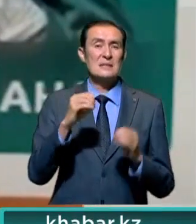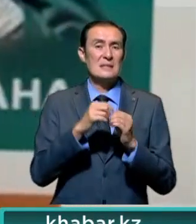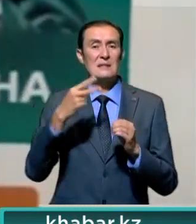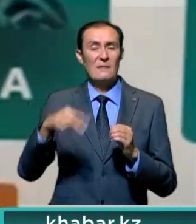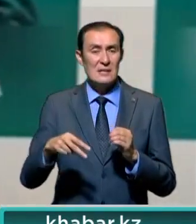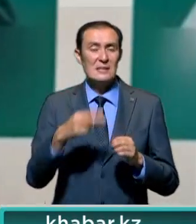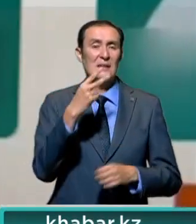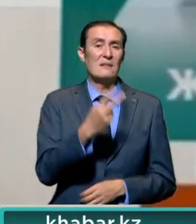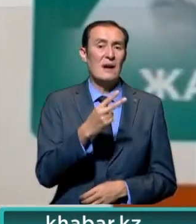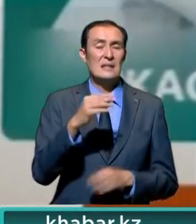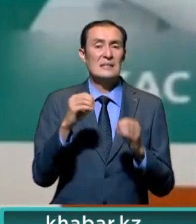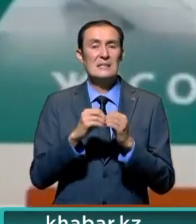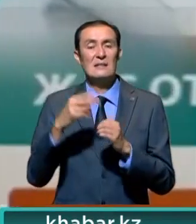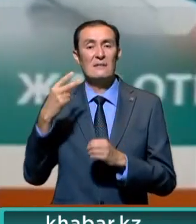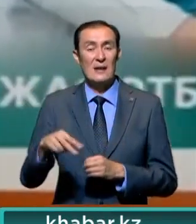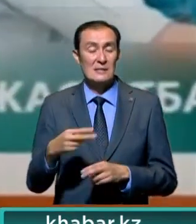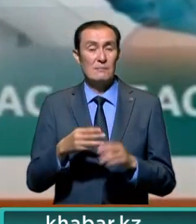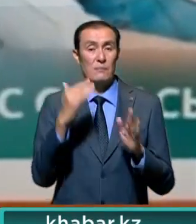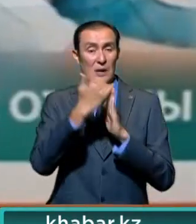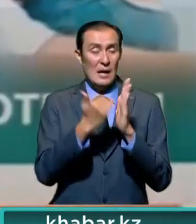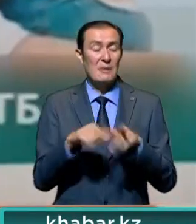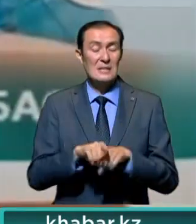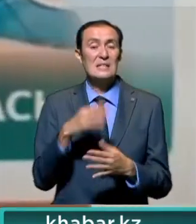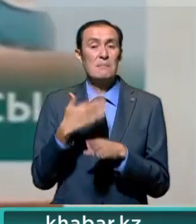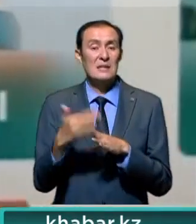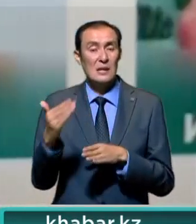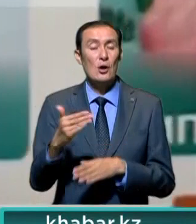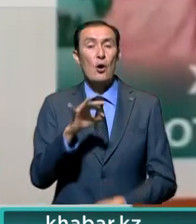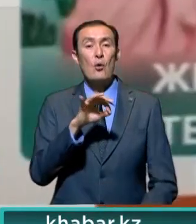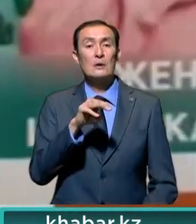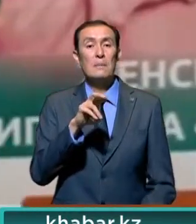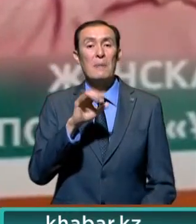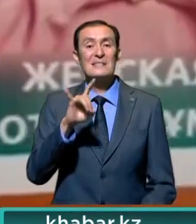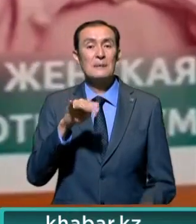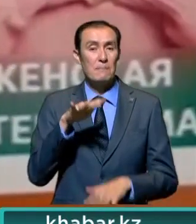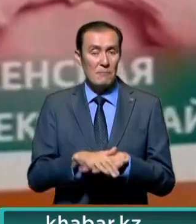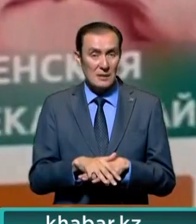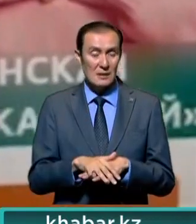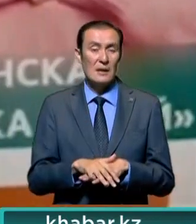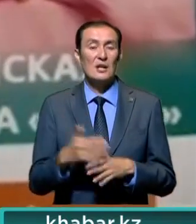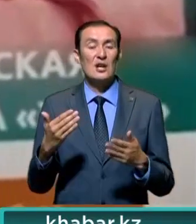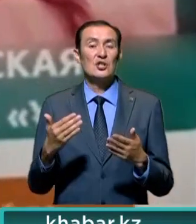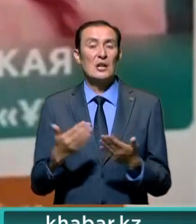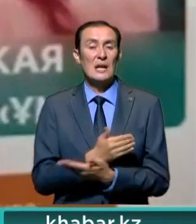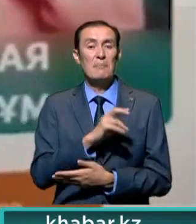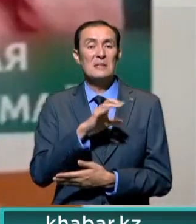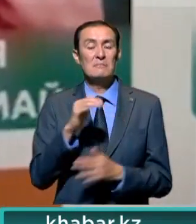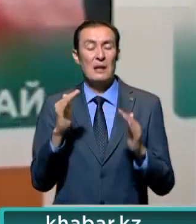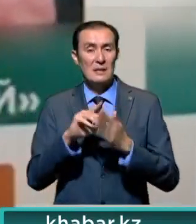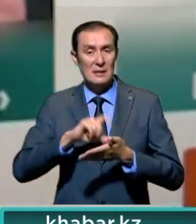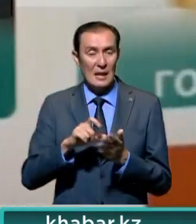5-10-20 и 2-10-20. А также есть ипотеки от Отбасы банка. Это Жана Баспана, Жас